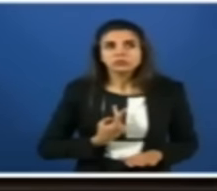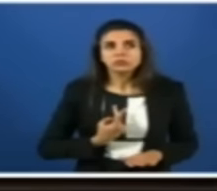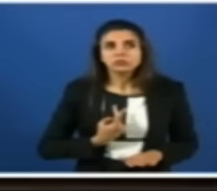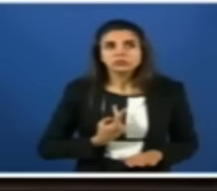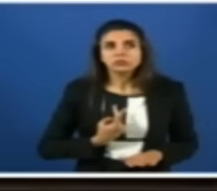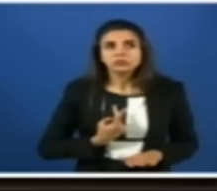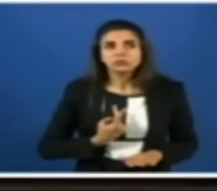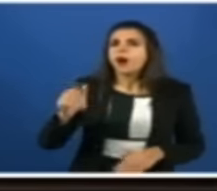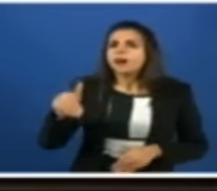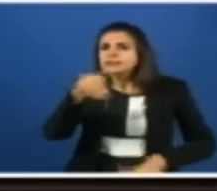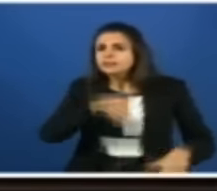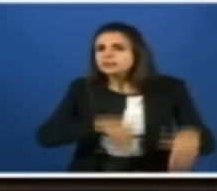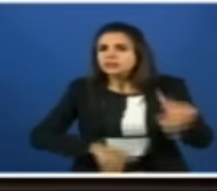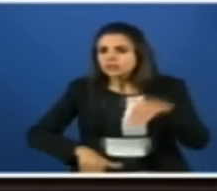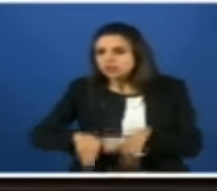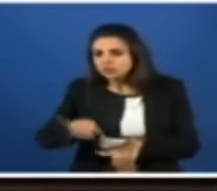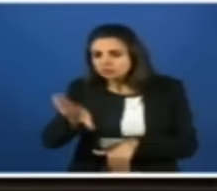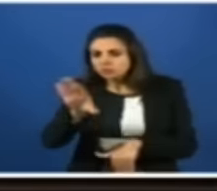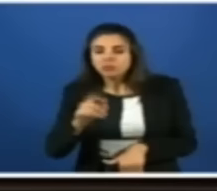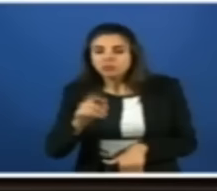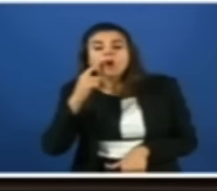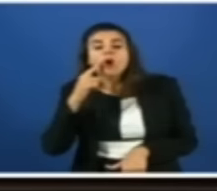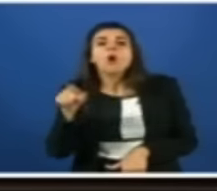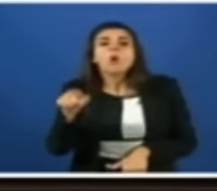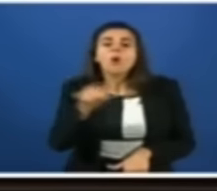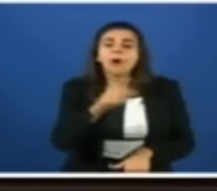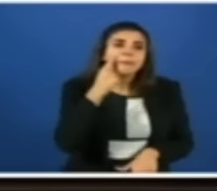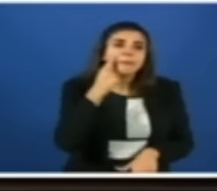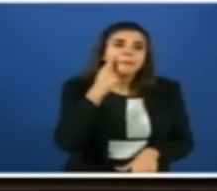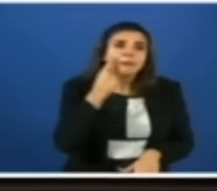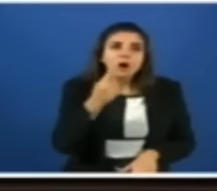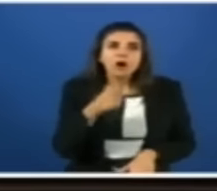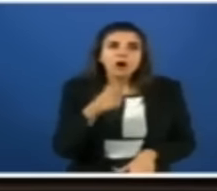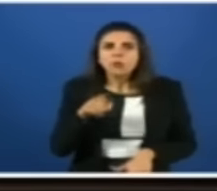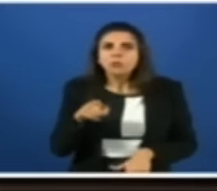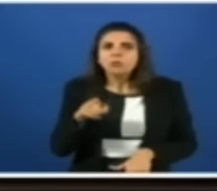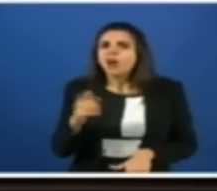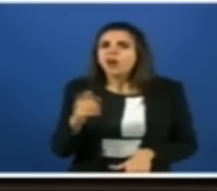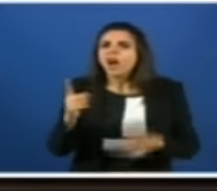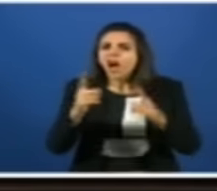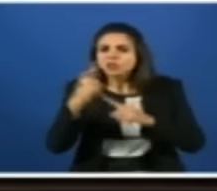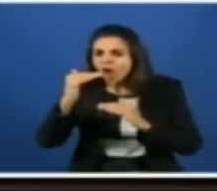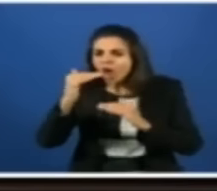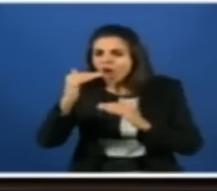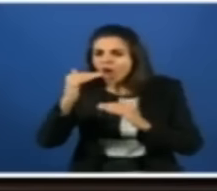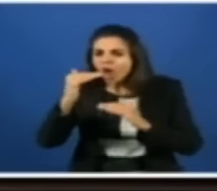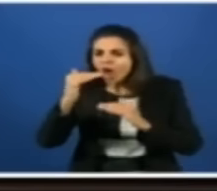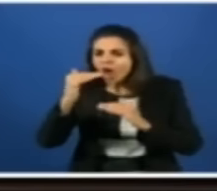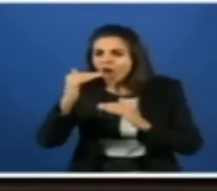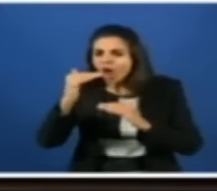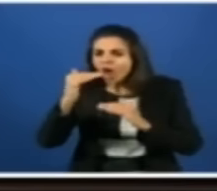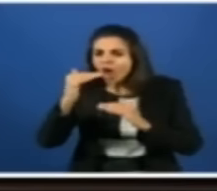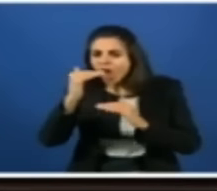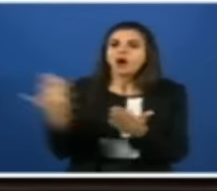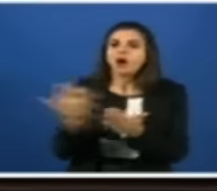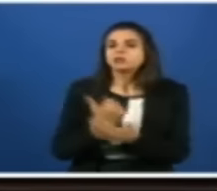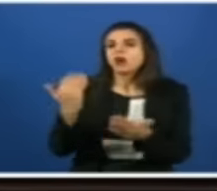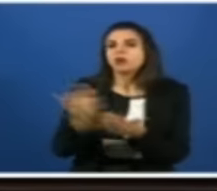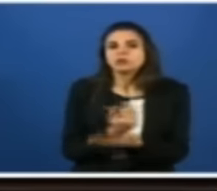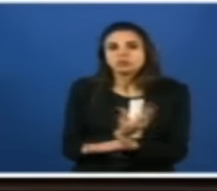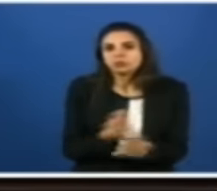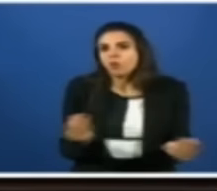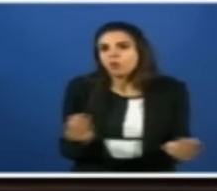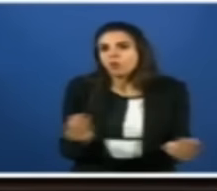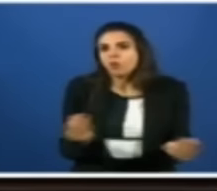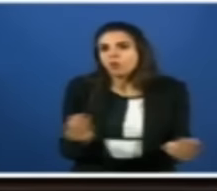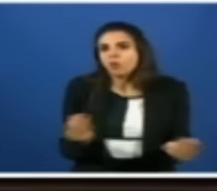Cumhurbaşkanı, seçilen cumhurbaşkanlarına bakın, hep bunun altında bir sayıyla seçilmiş.